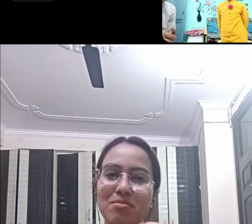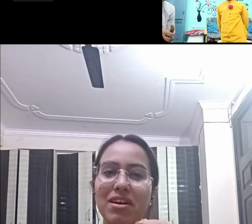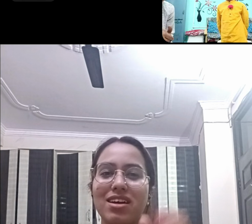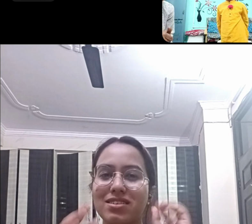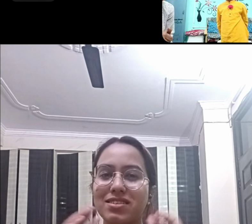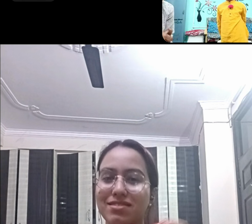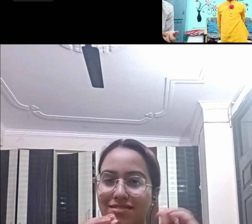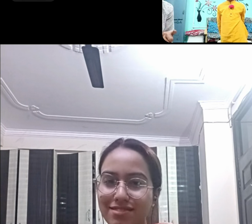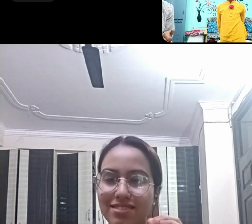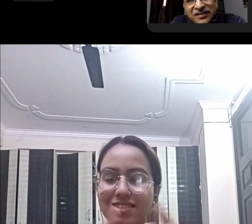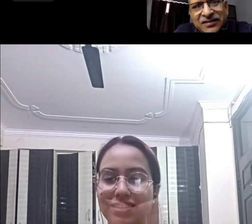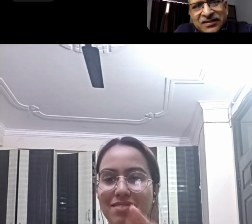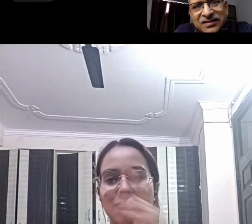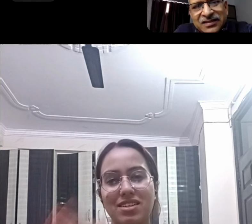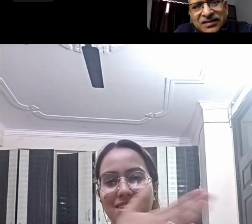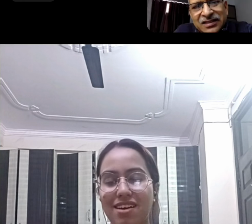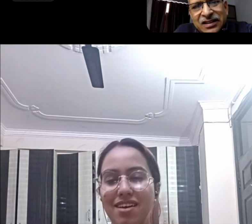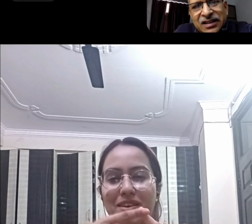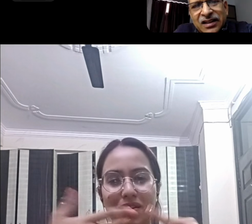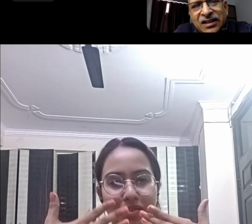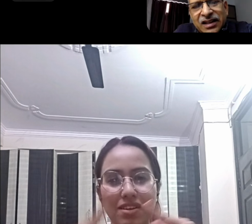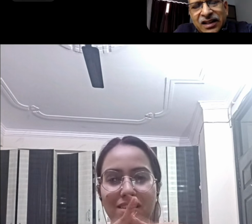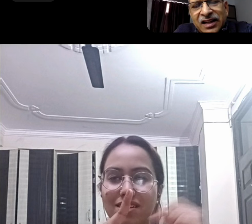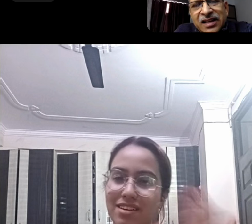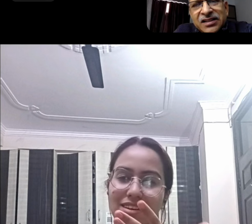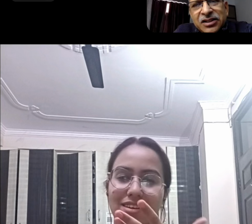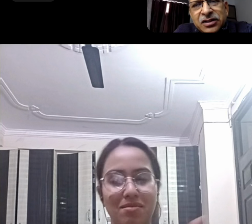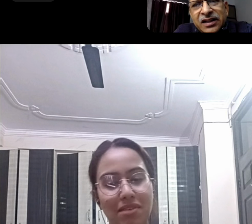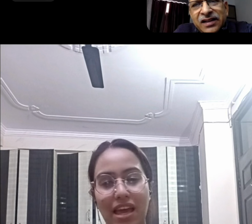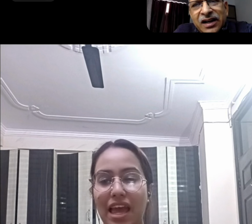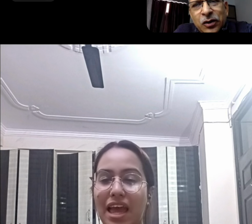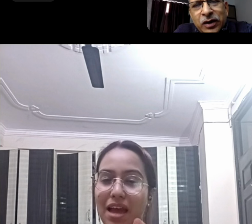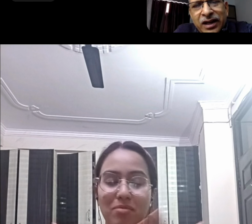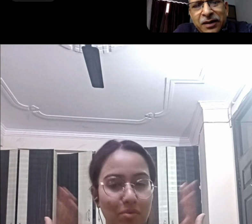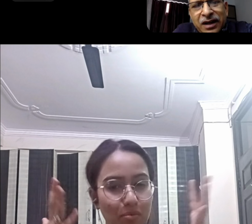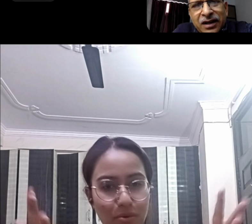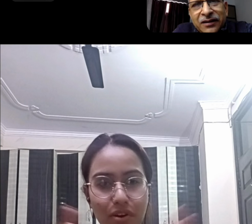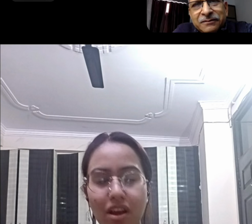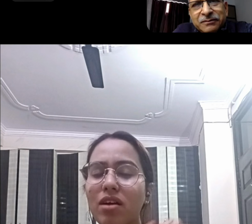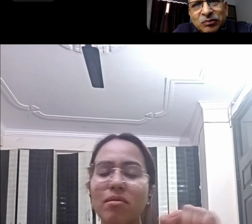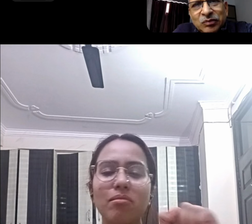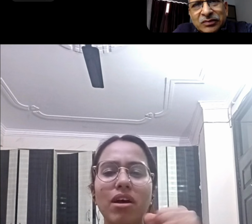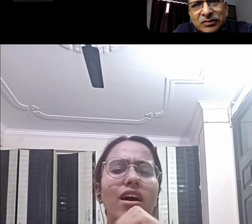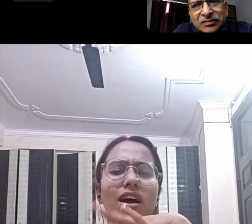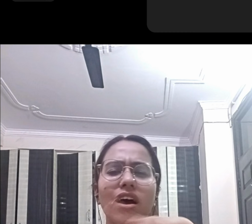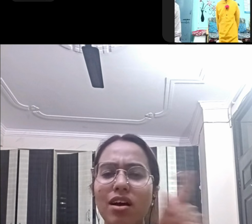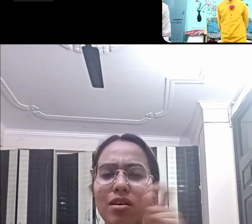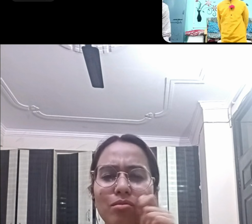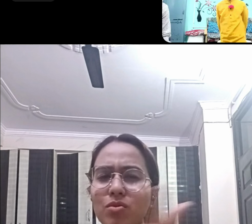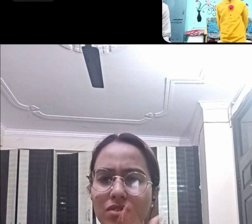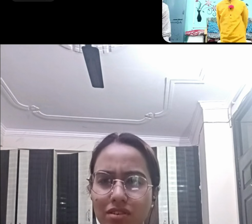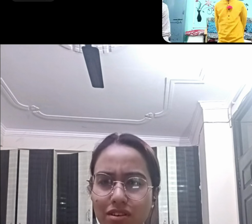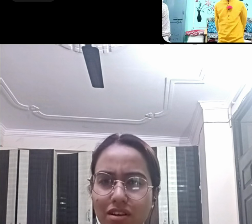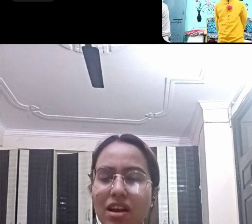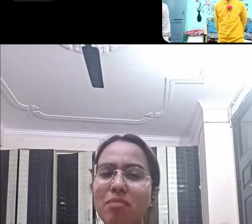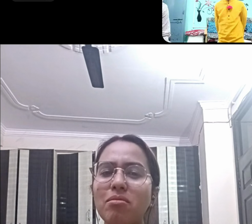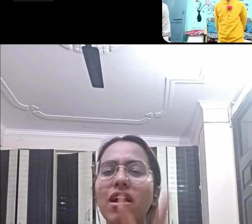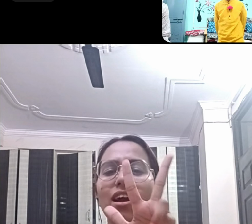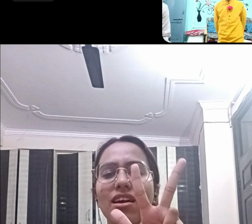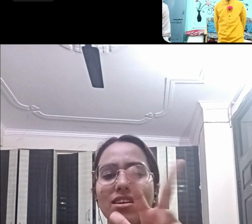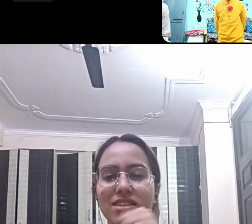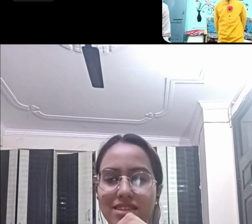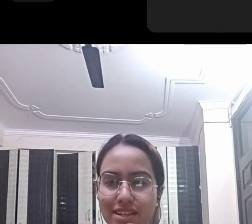ना सार्थक से तो मैं जी. बहुत सर. कितने साल से कितने साल का हो गया है अभी आहन? आहन सर अभी 8 इयर्स